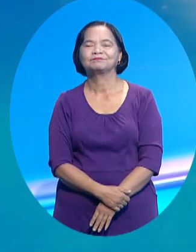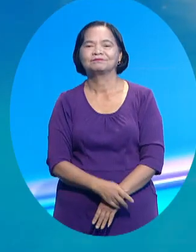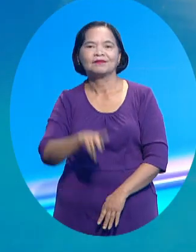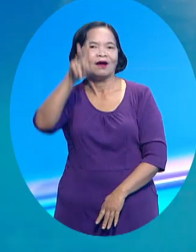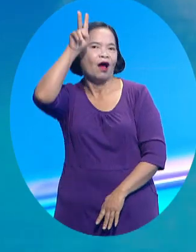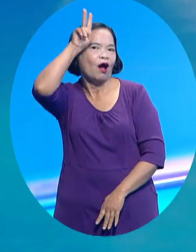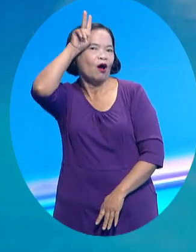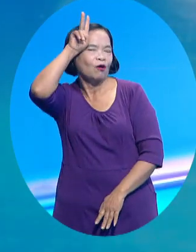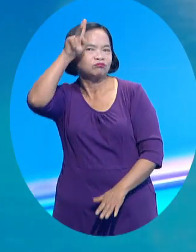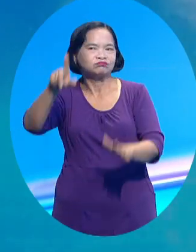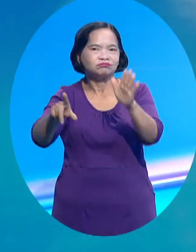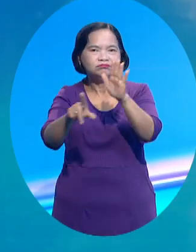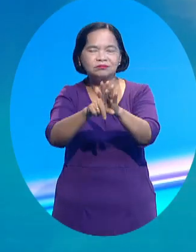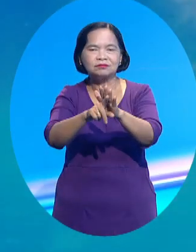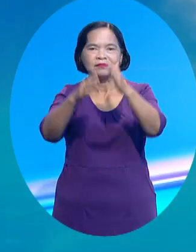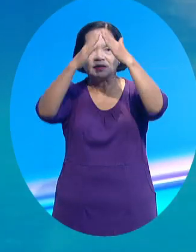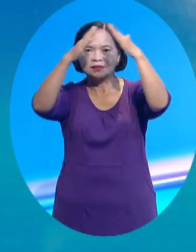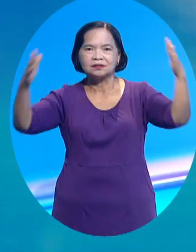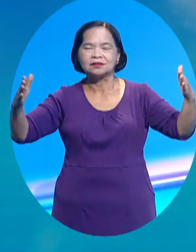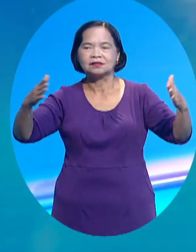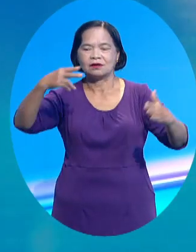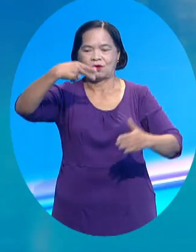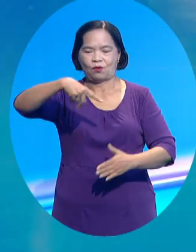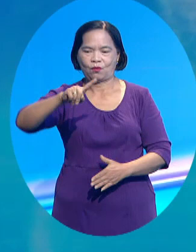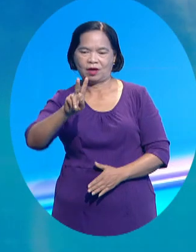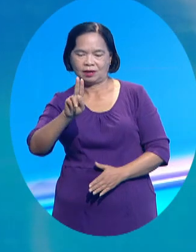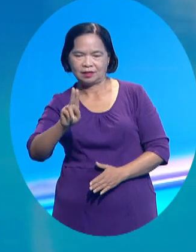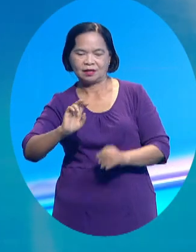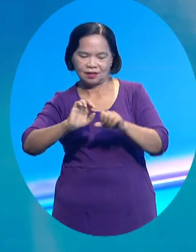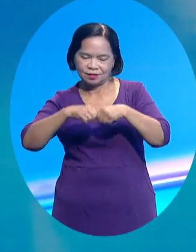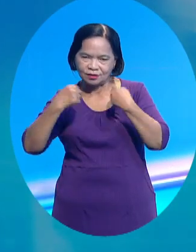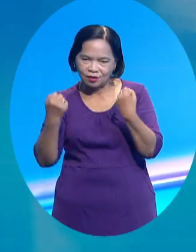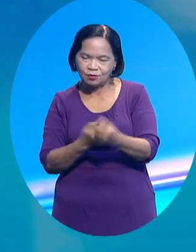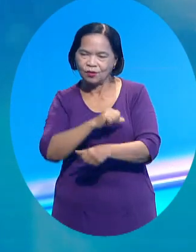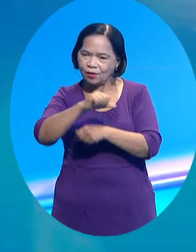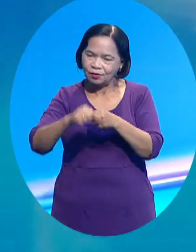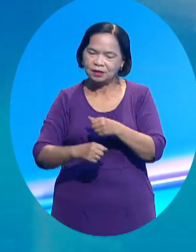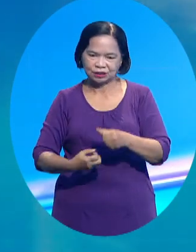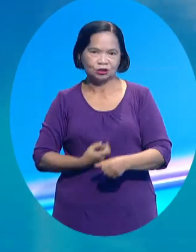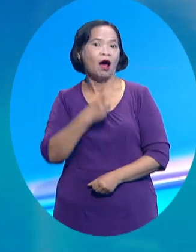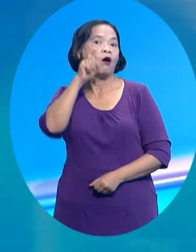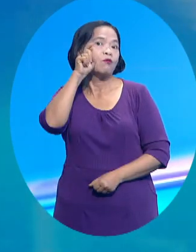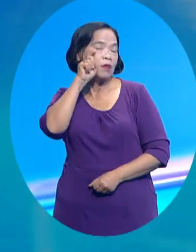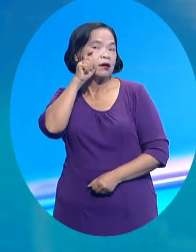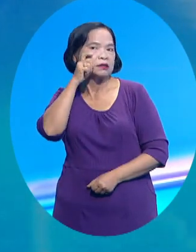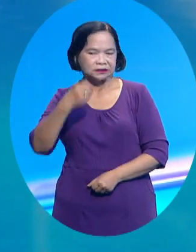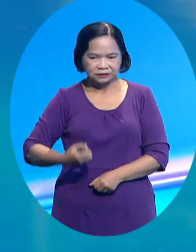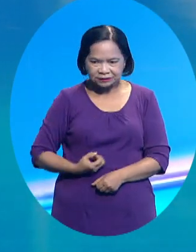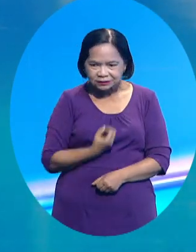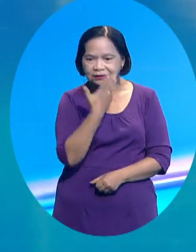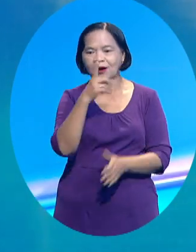Học viện Tư pháp và Trường Trung học cơ sở Nguyễn Du, quận 1 đã tổ chức chuyên đề hoạt động trải nghiệm Sống có đạo đức, sống theo pháp luật.